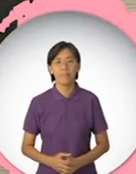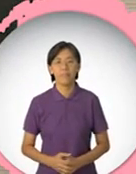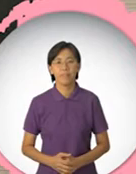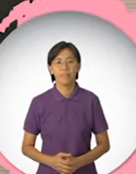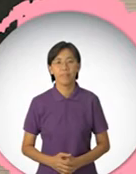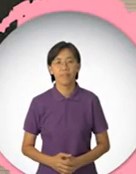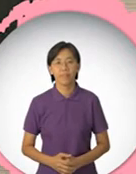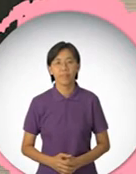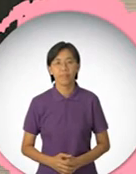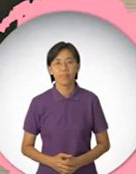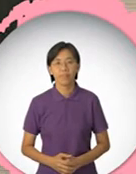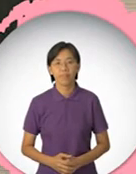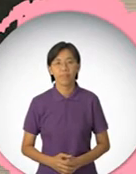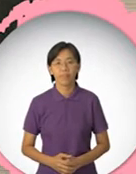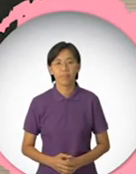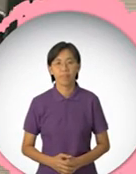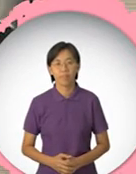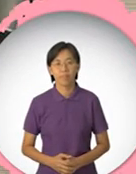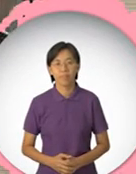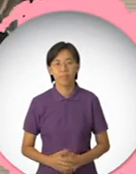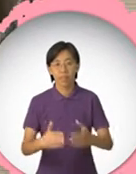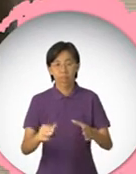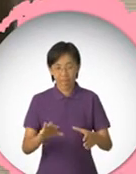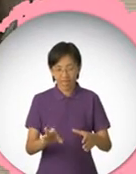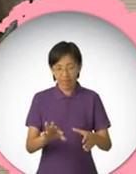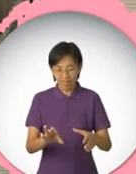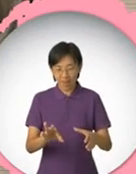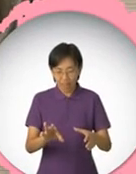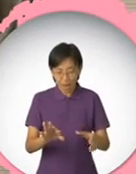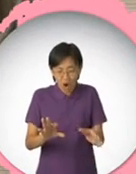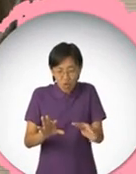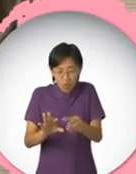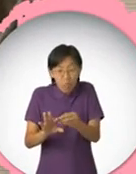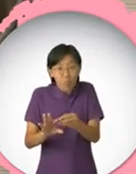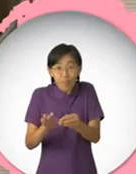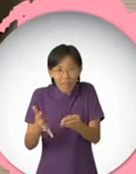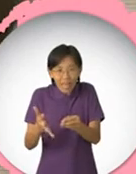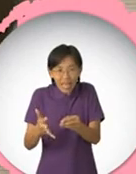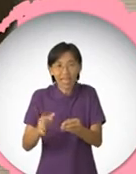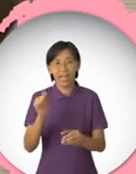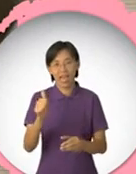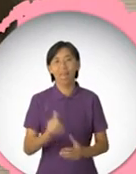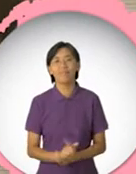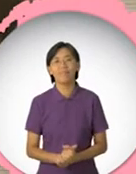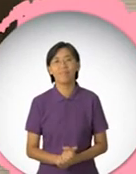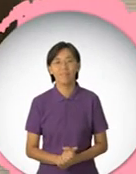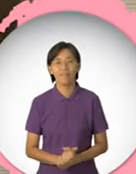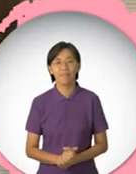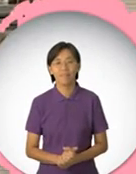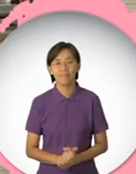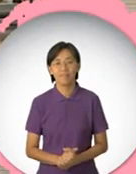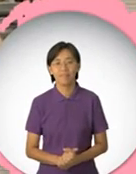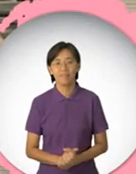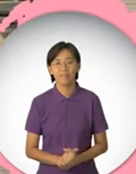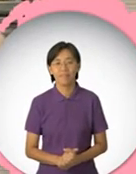ค่ะเดี๋ยวเราลองจับดูก่อน ครับ เนี่ยค่ะเริ่ม ไม่ติด แล้วไม่ติดมือแล้วลองจับดู ค่ ะม ัน ไม่ติดมือค่ะ ครับ